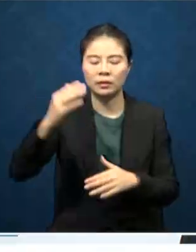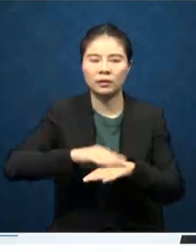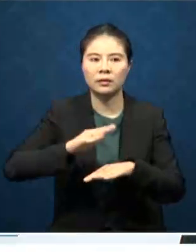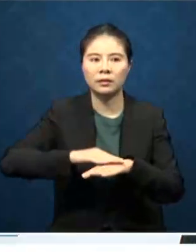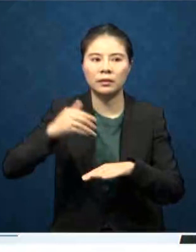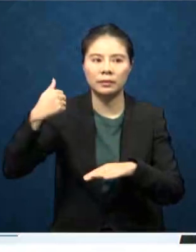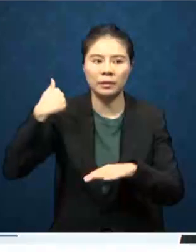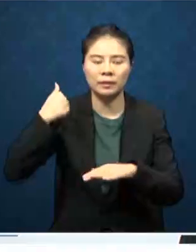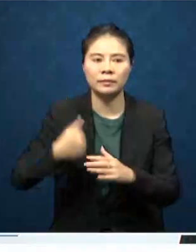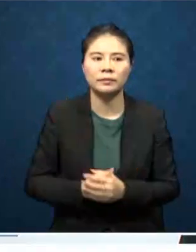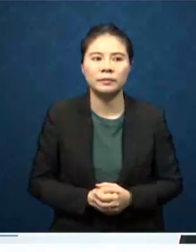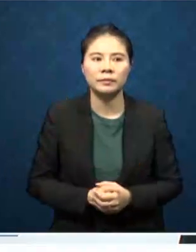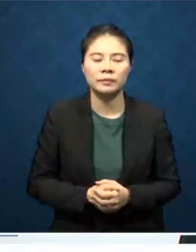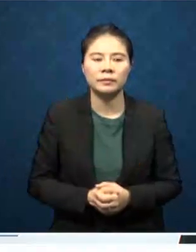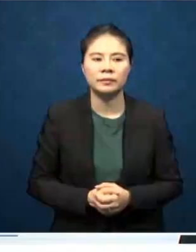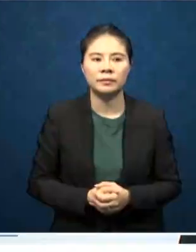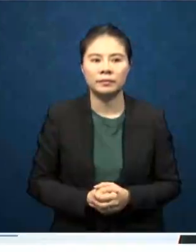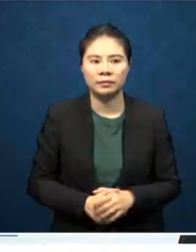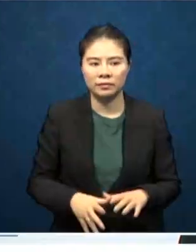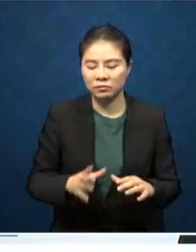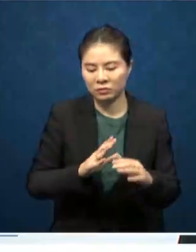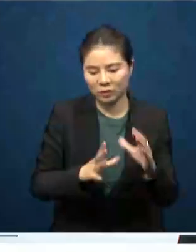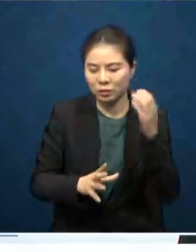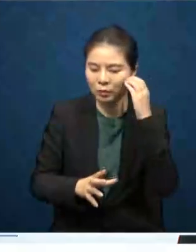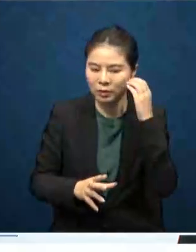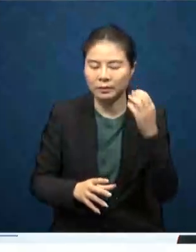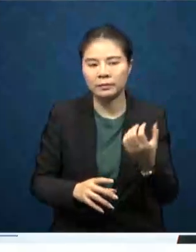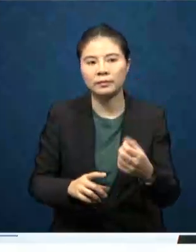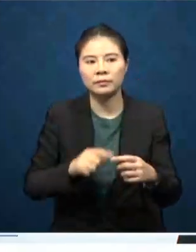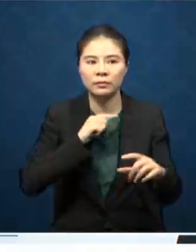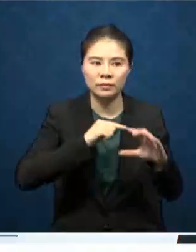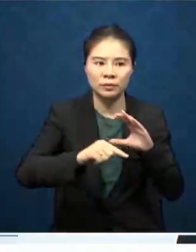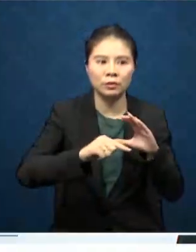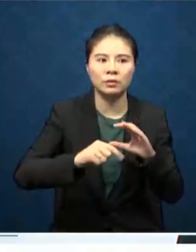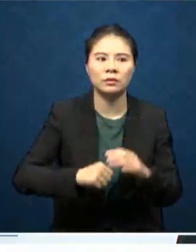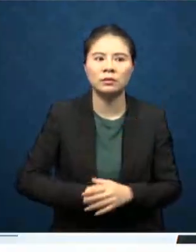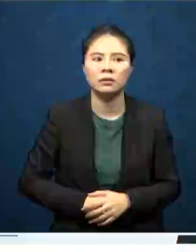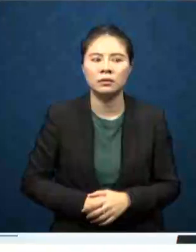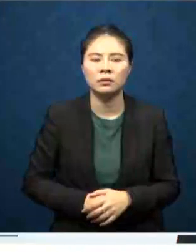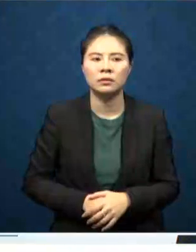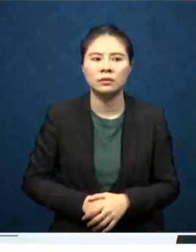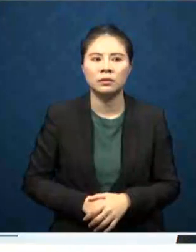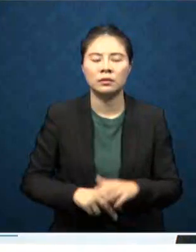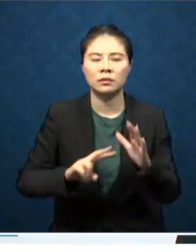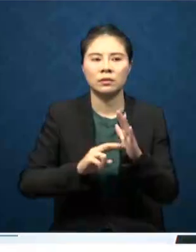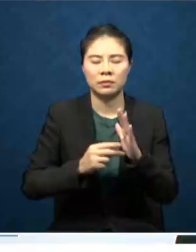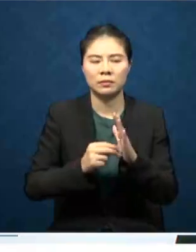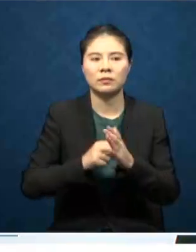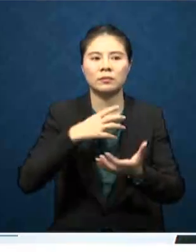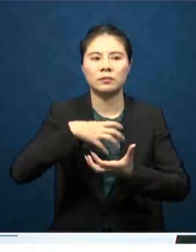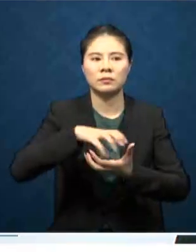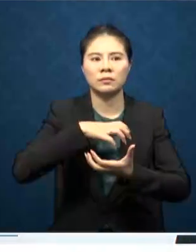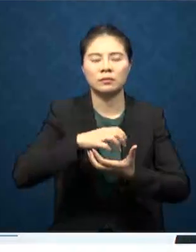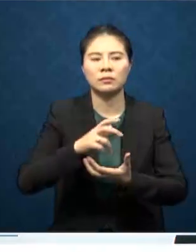SMSยิงไปที่มือถือทุกมือแม้แต่เราไปอยู่ในญี่ปุ่นมันก็เข้าไปในมือถือเราด้วยนั่นคือความหมายของผมซึ่ง